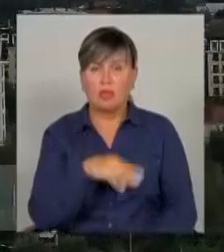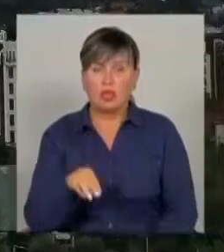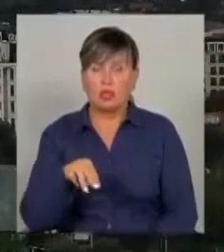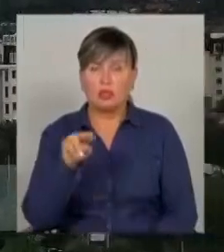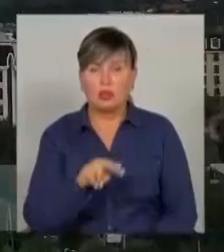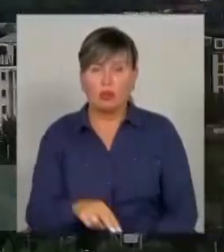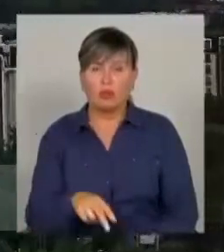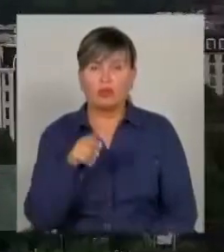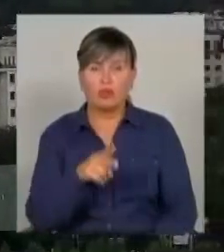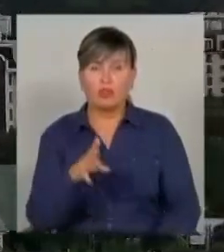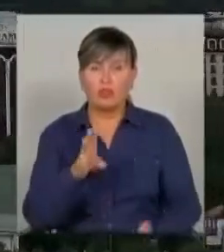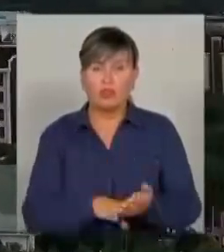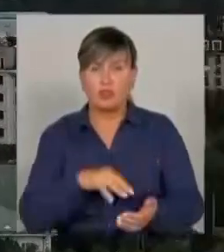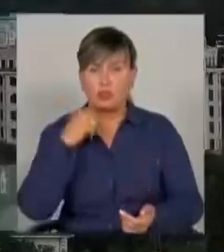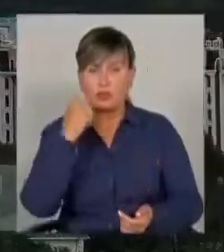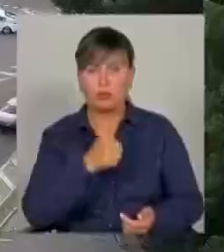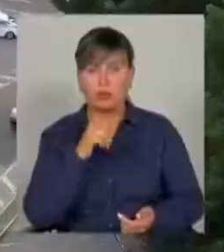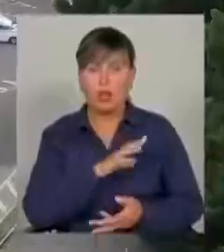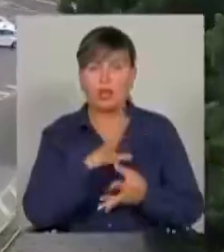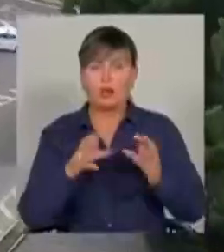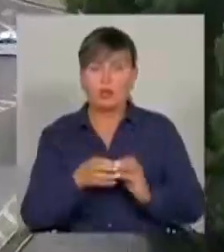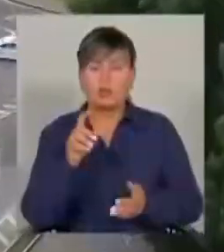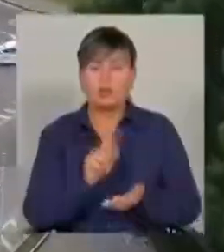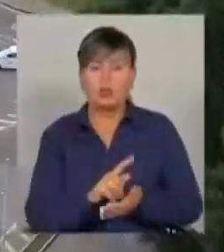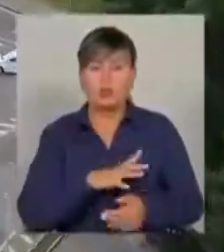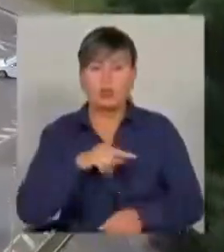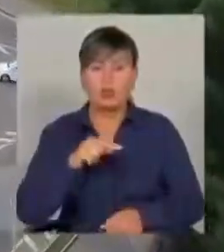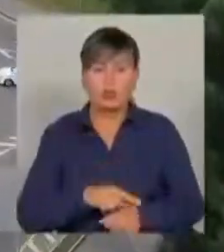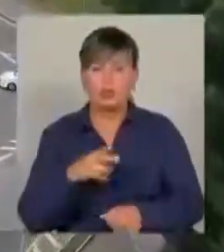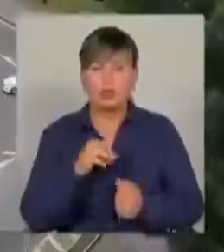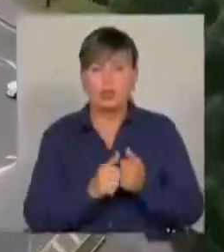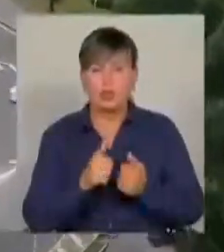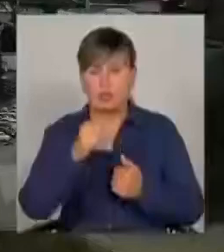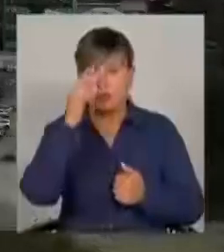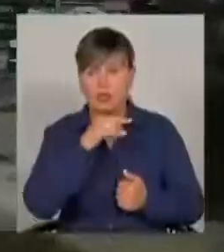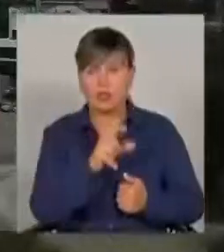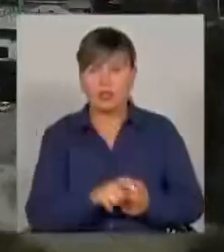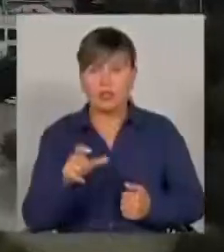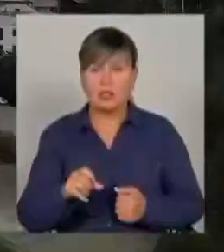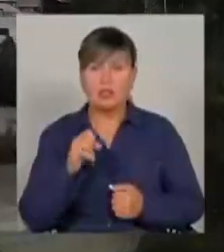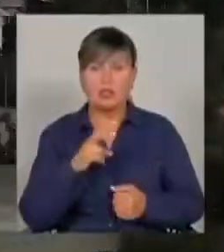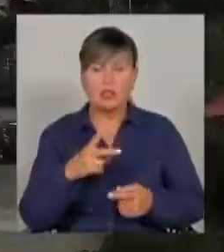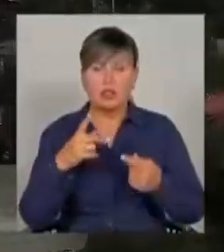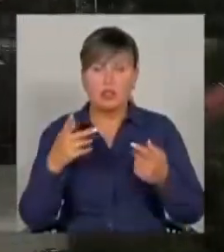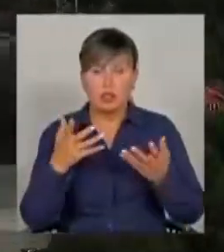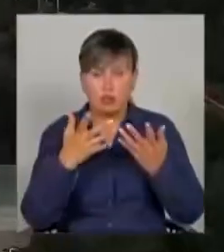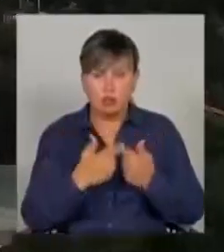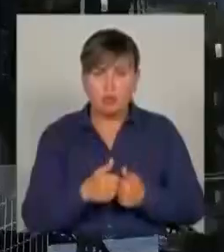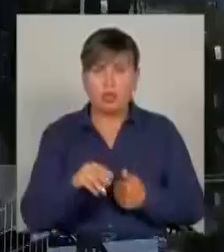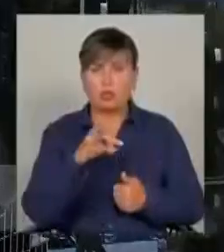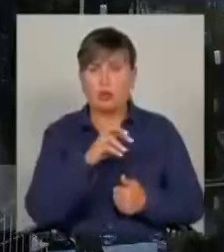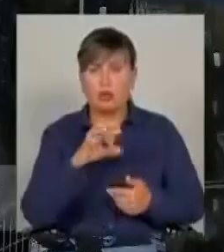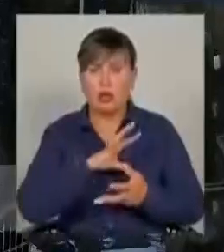к 2029 году. Результаты должны быть ощутимы для каждого казахстанца. Как резюмировал свое выступление